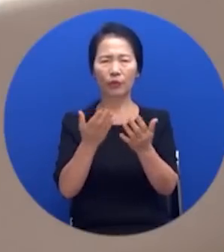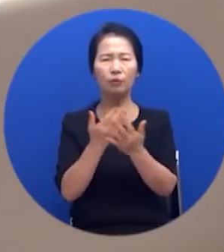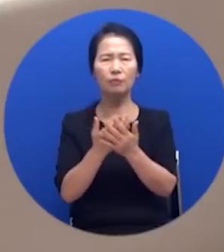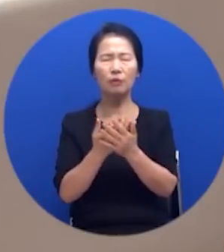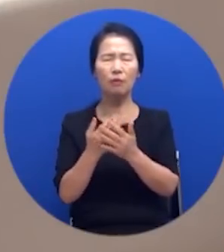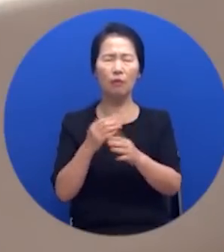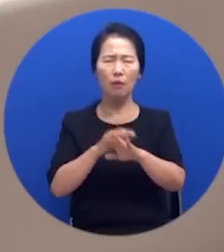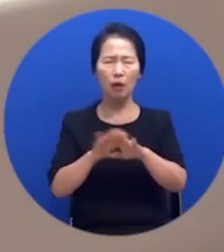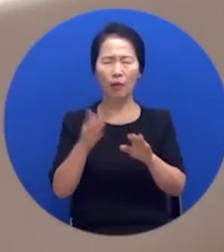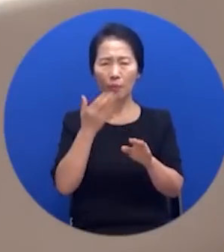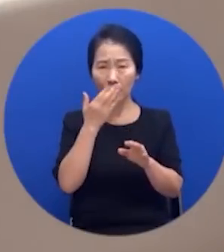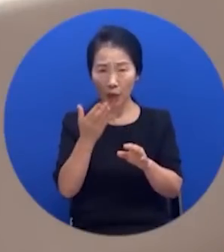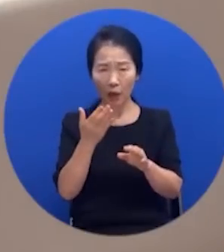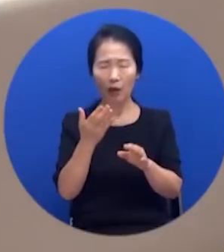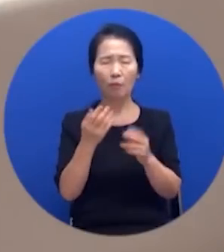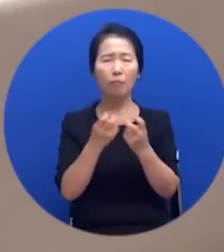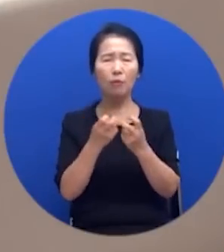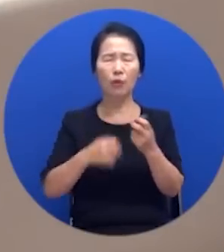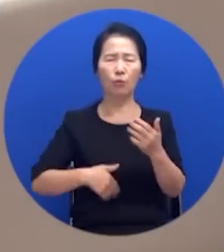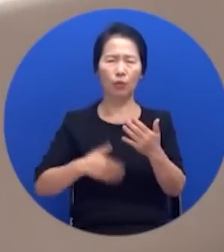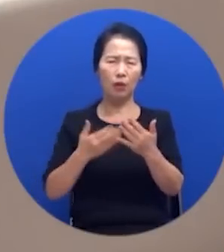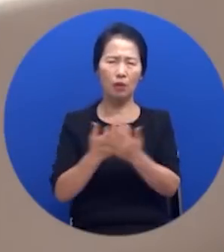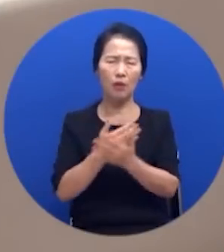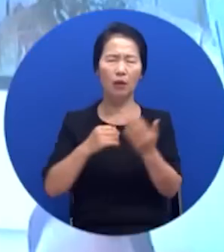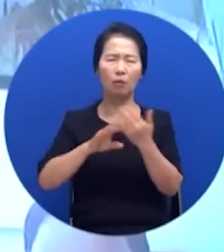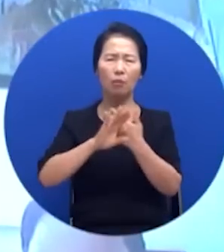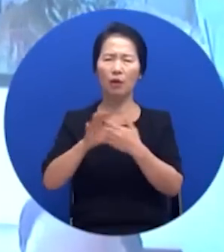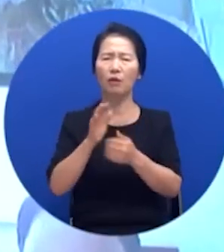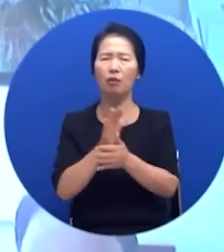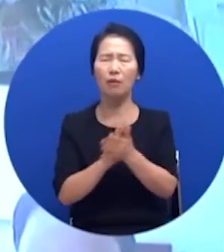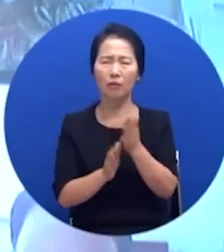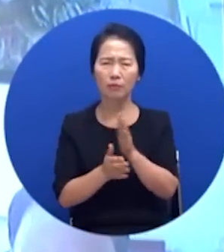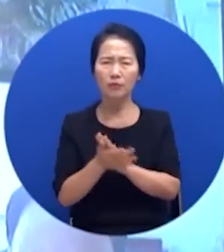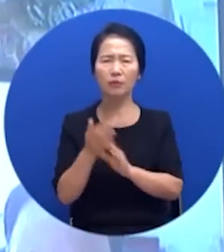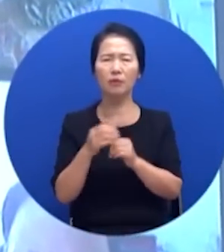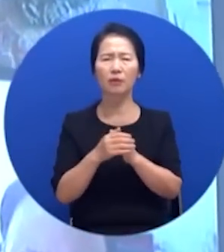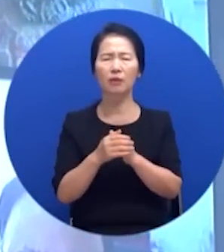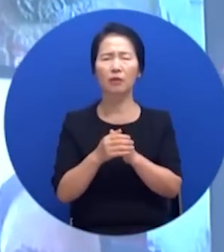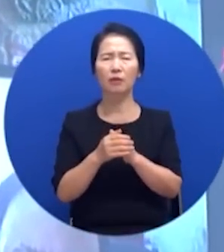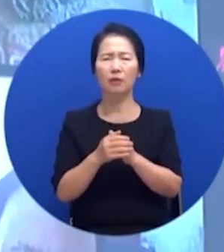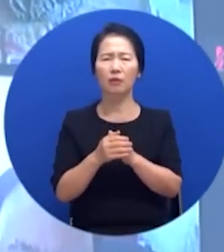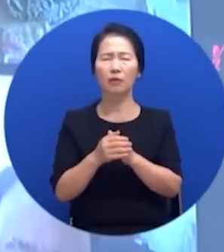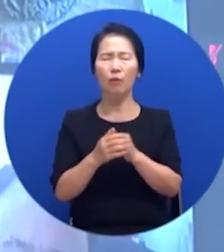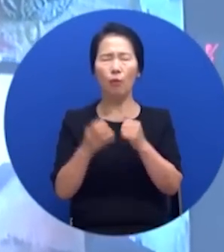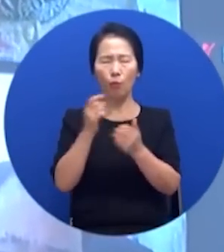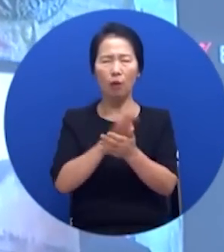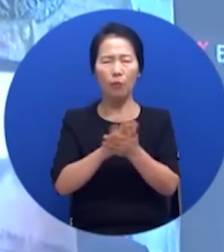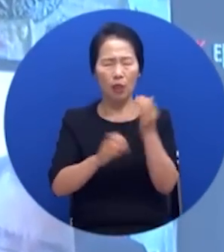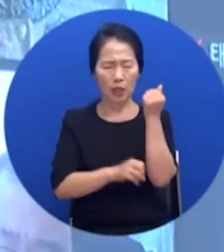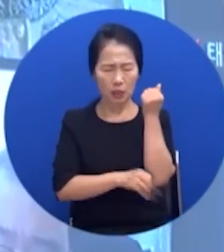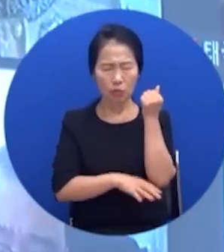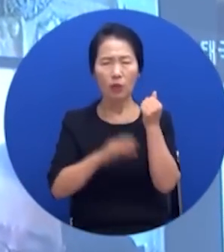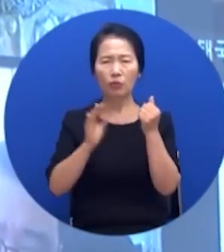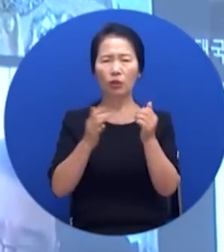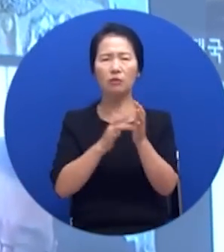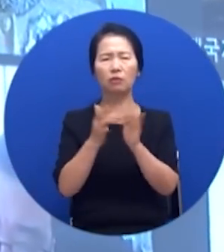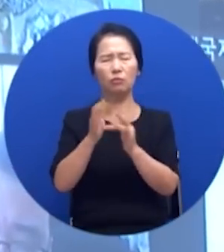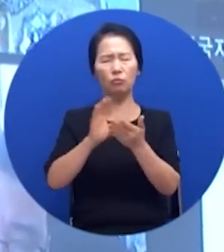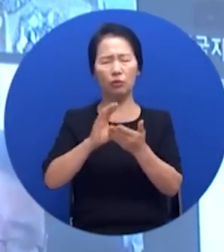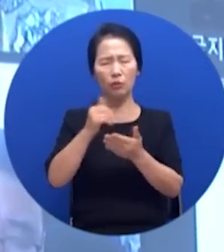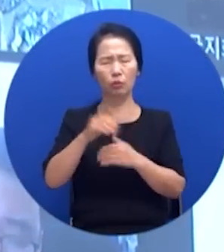우리가 회개하는 길밖에 없습니다. 주님, 화평의 근원인 예수 그리스도를 알기